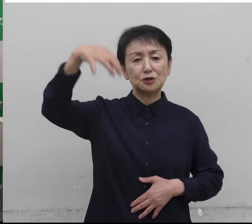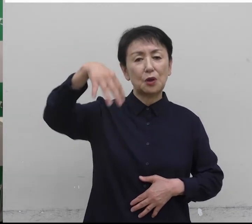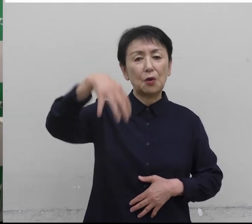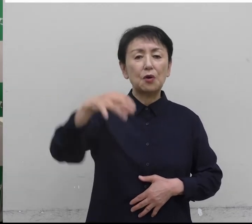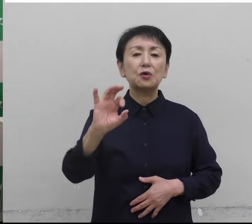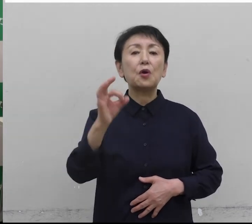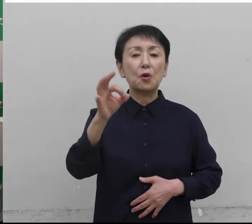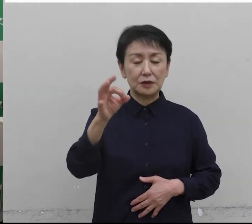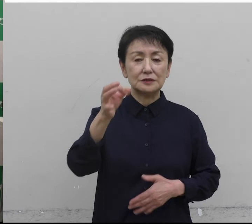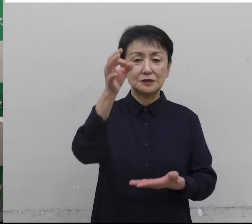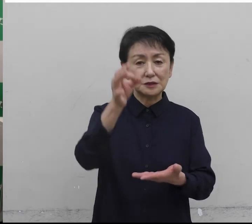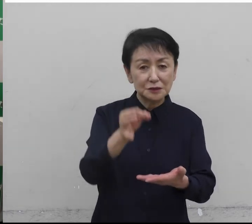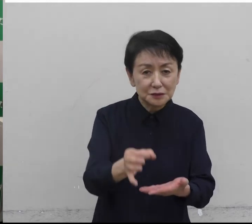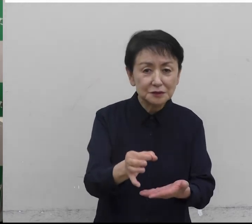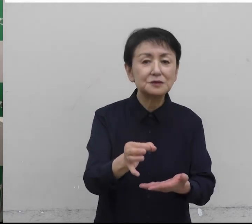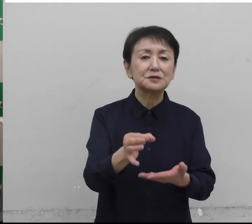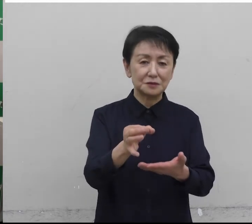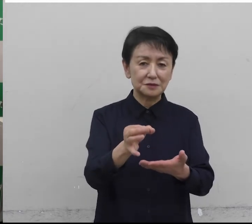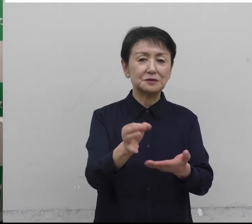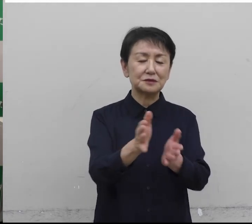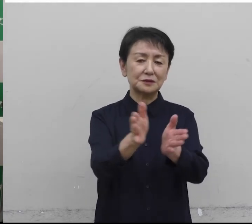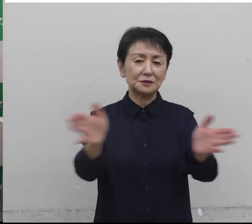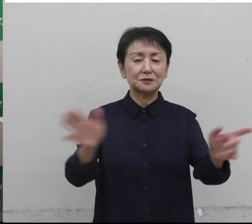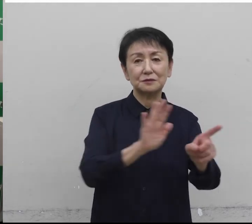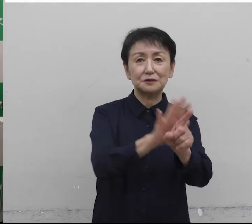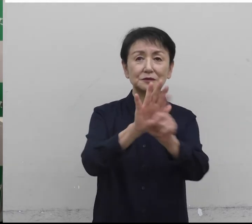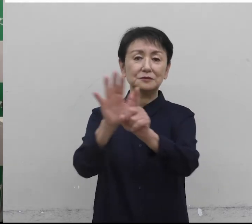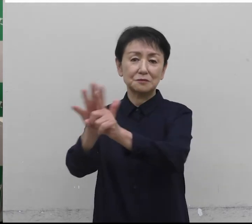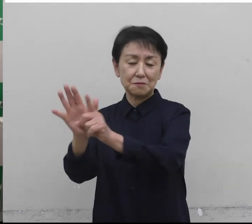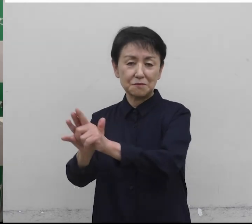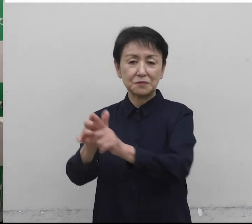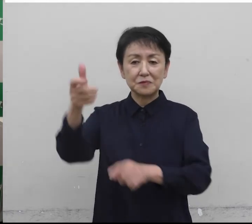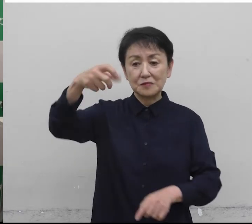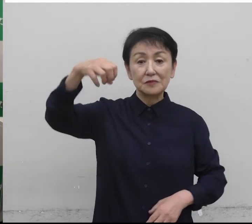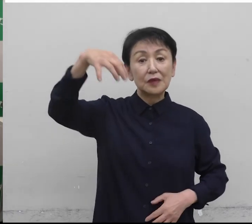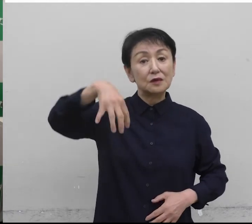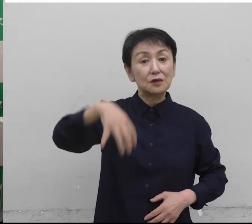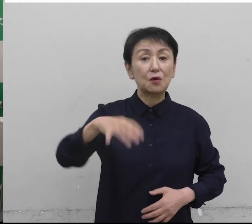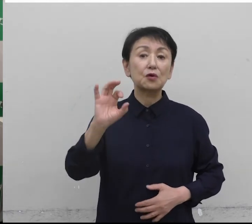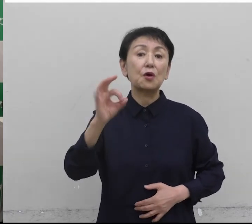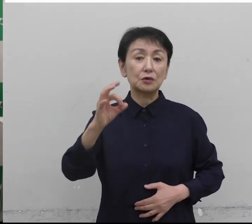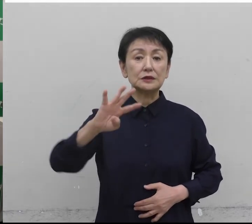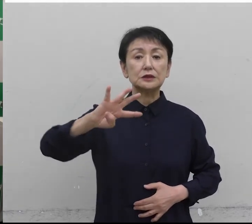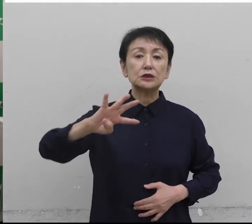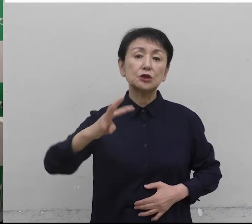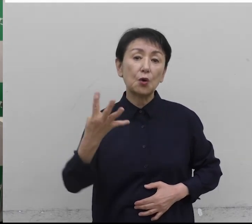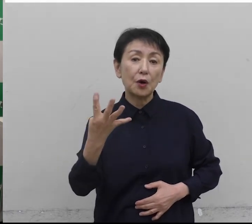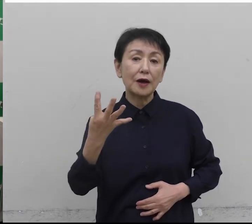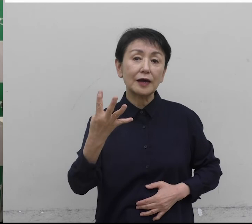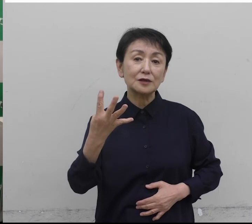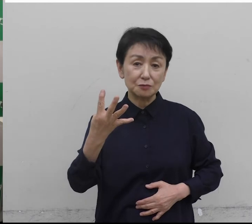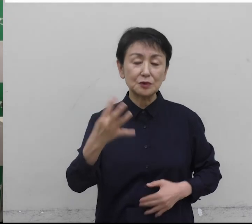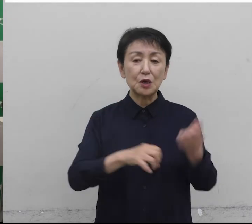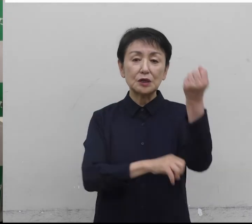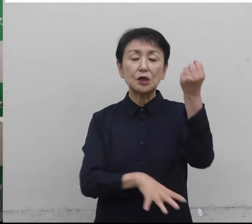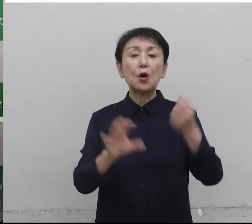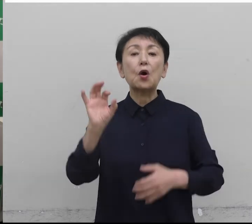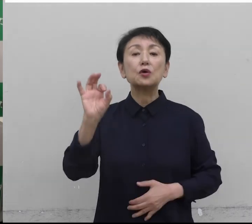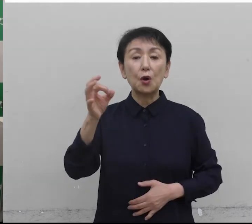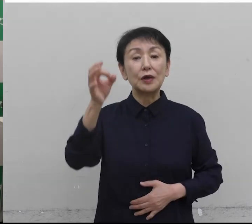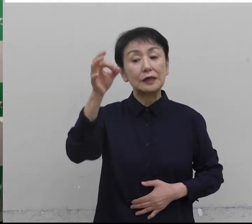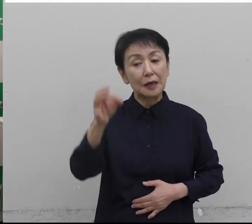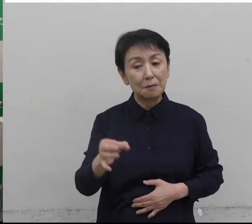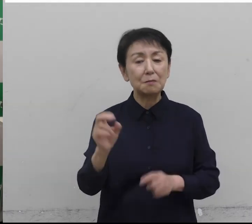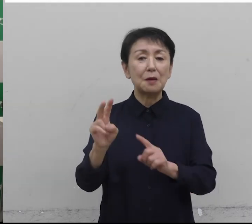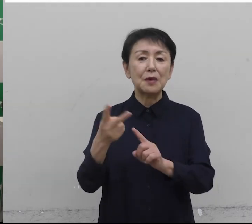的としたものでございます。具体的には、水道料金の4ヶ月分の基本料金を減免または補助する